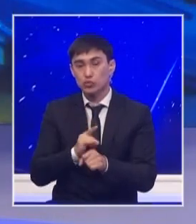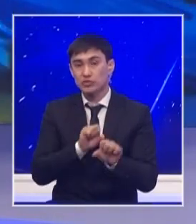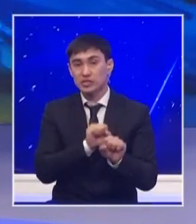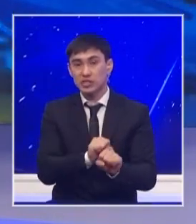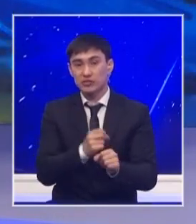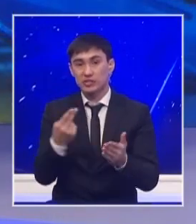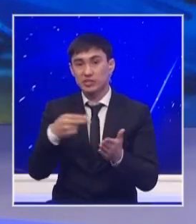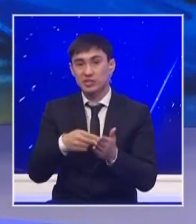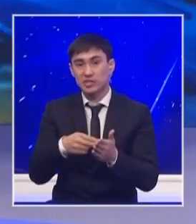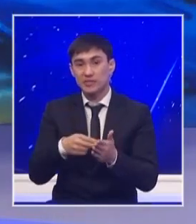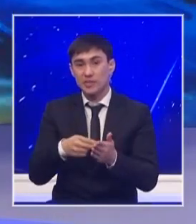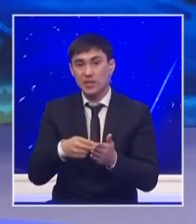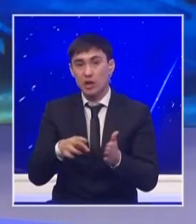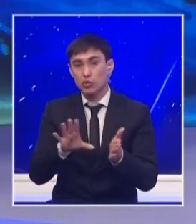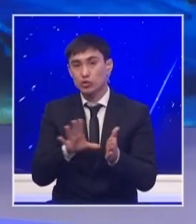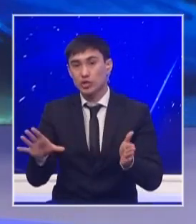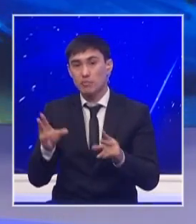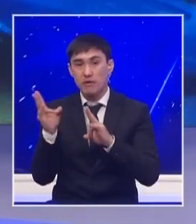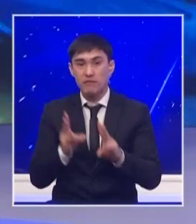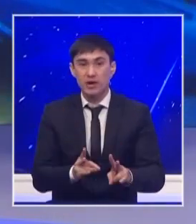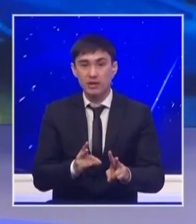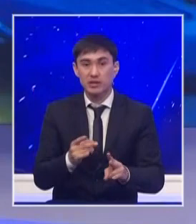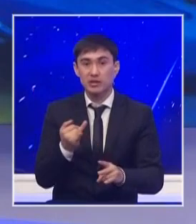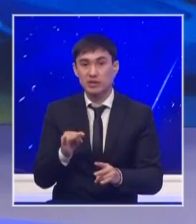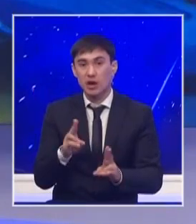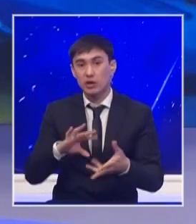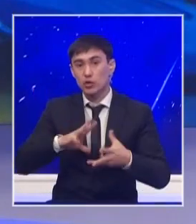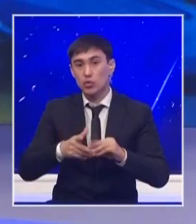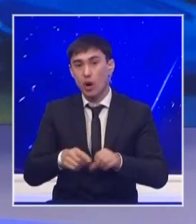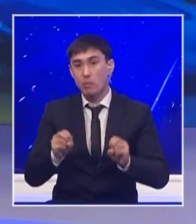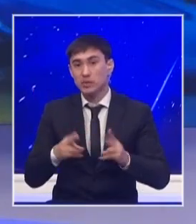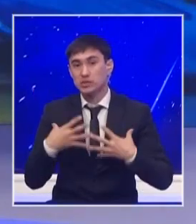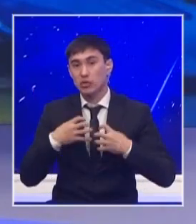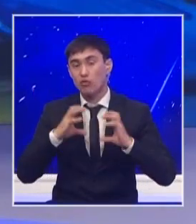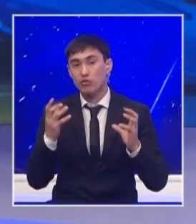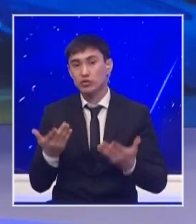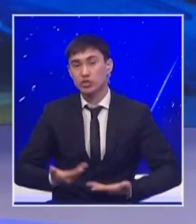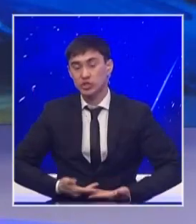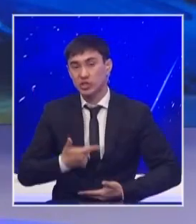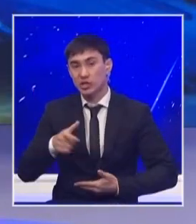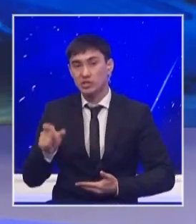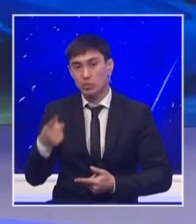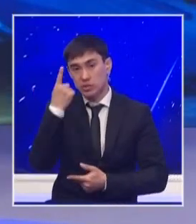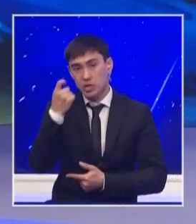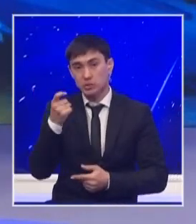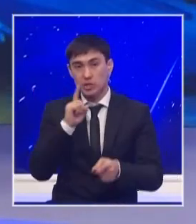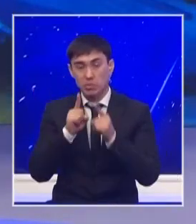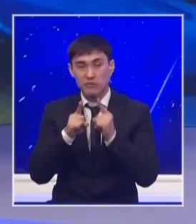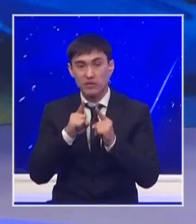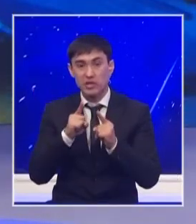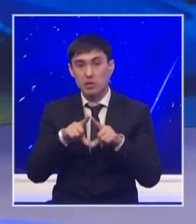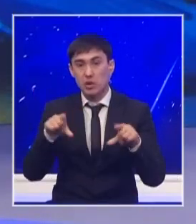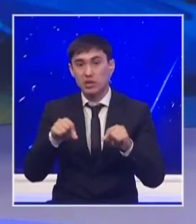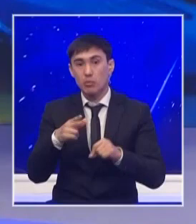сдерживание цен чревато веерными отключениями авариями и как итог угрозой здоровью и жизни граждан об этом сообщили на брифинге